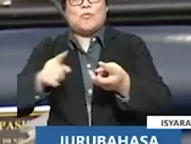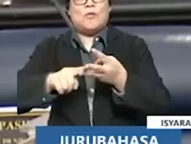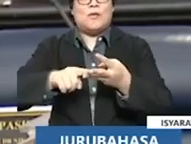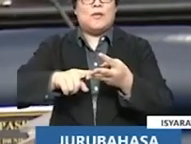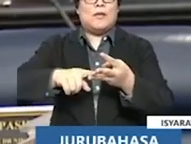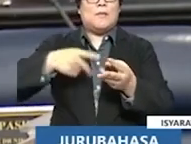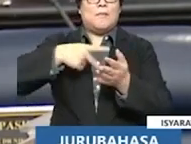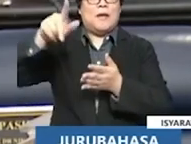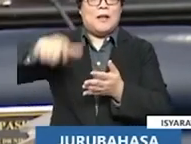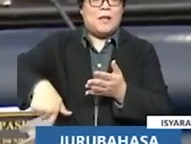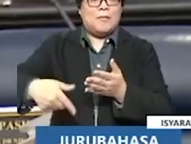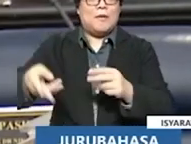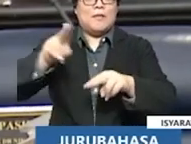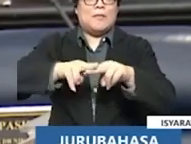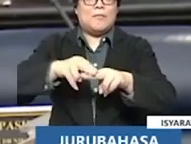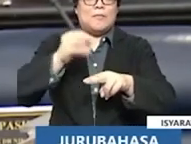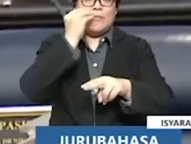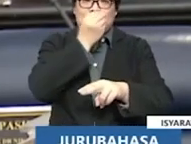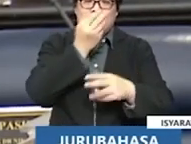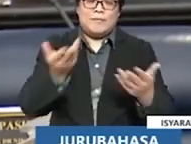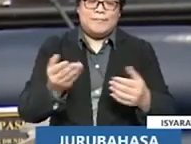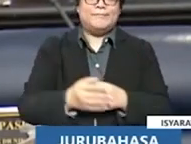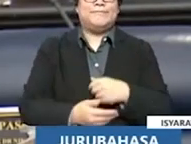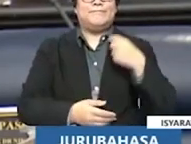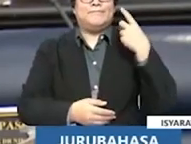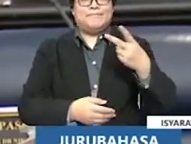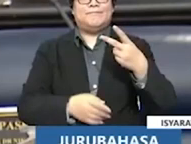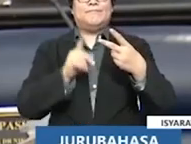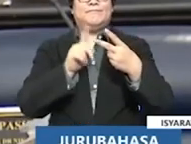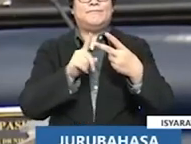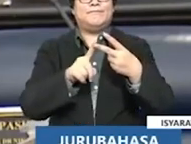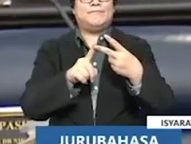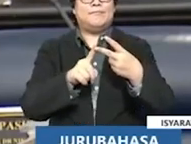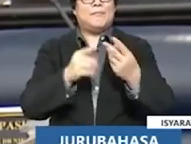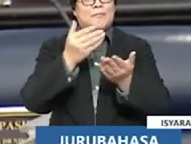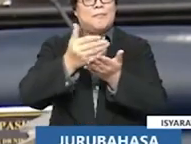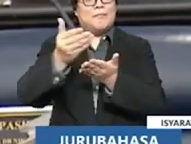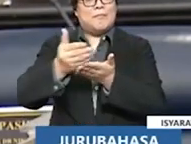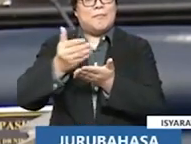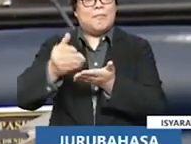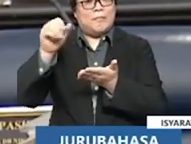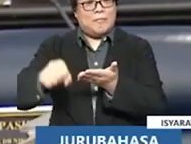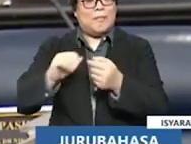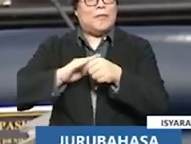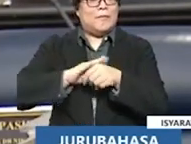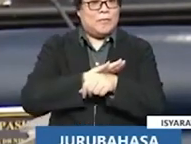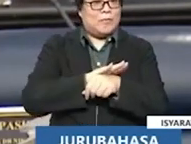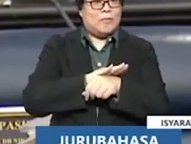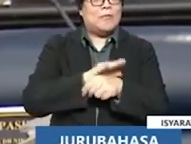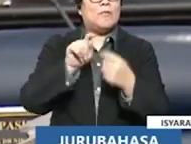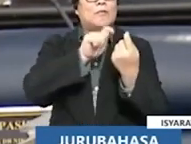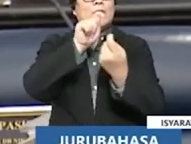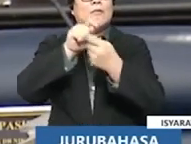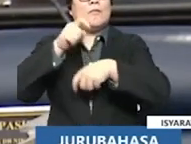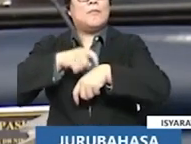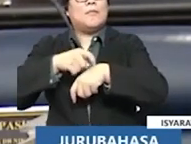punya fee lah kalau lambat bayar. Dan kedua, kita kena pastikan juga pembayaran ansuran ini boleh dibuat secara penuh dan tepat pada